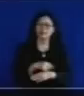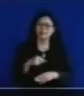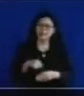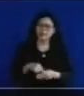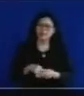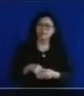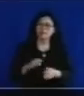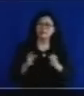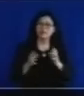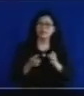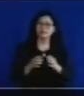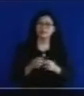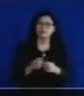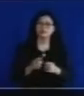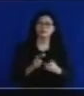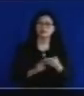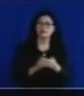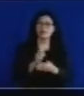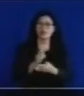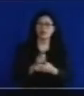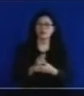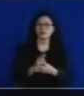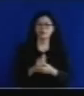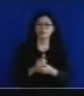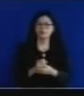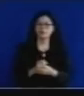di calon bupati,